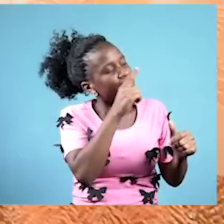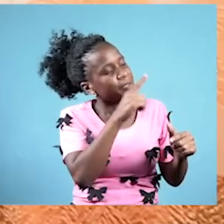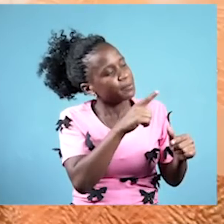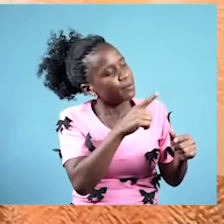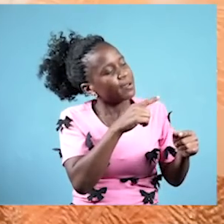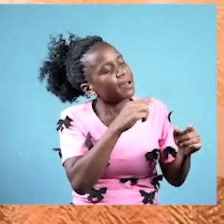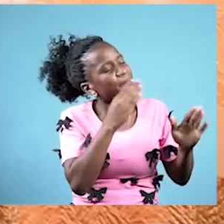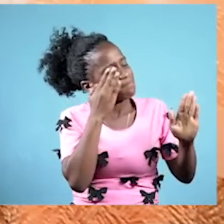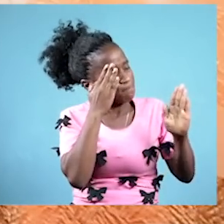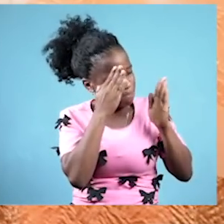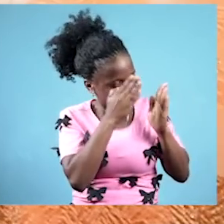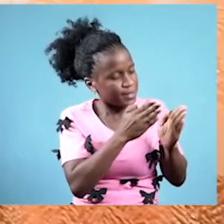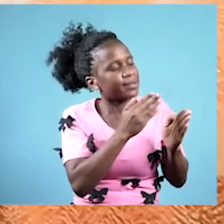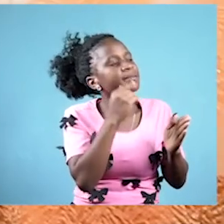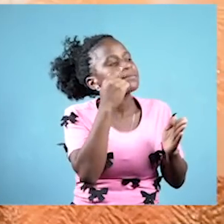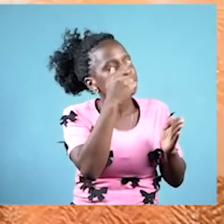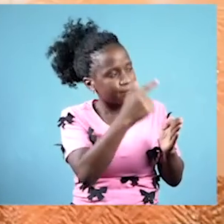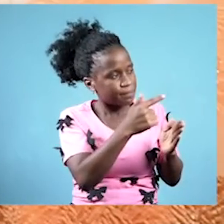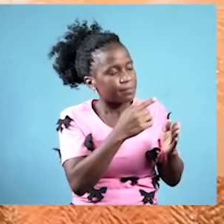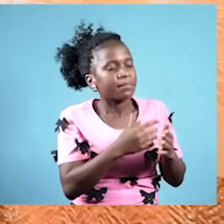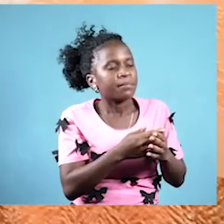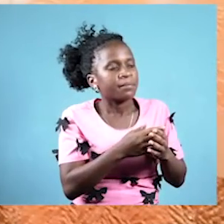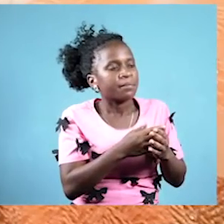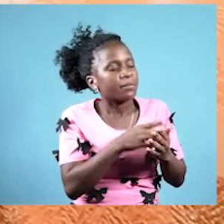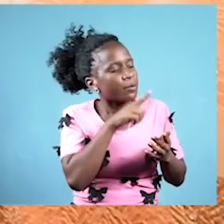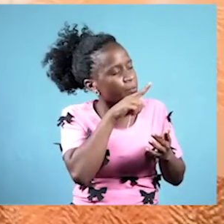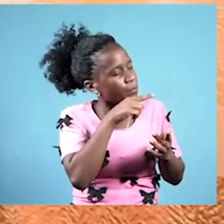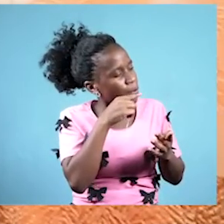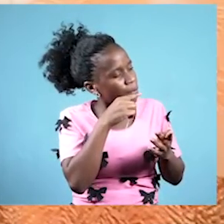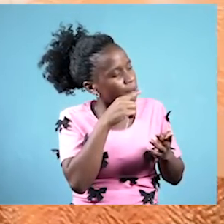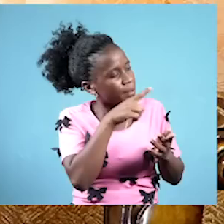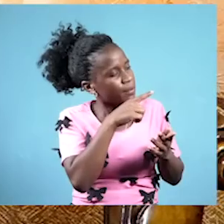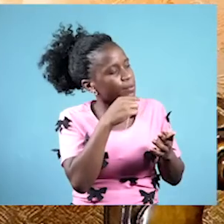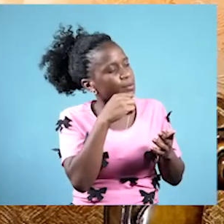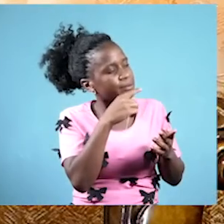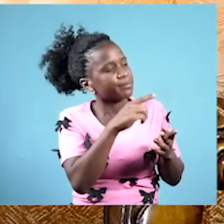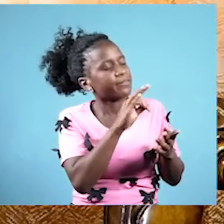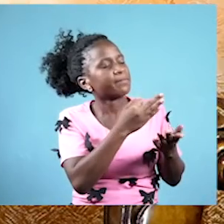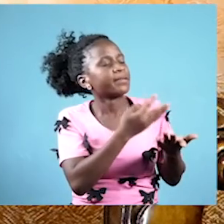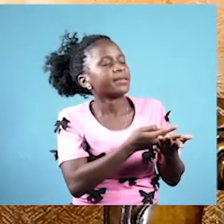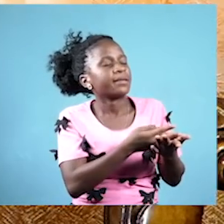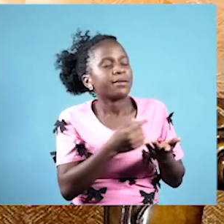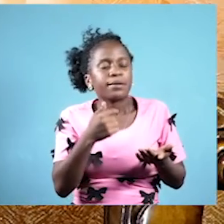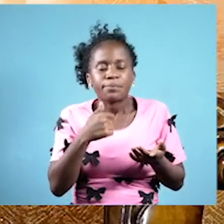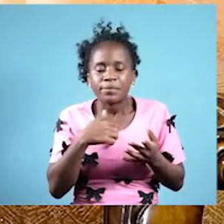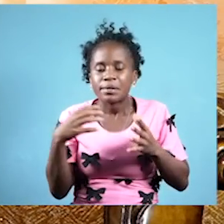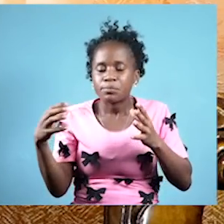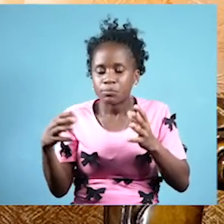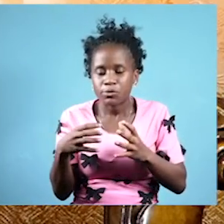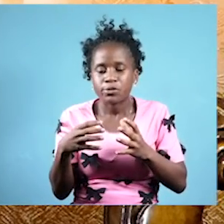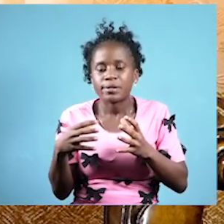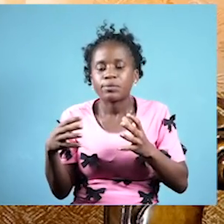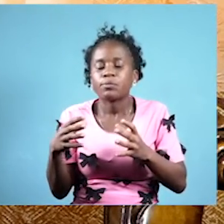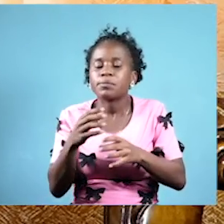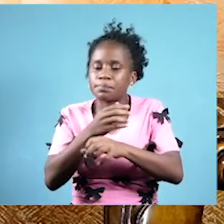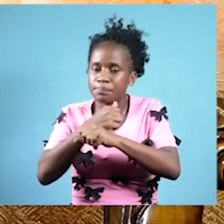pahala anapaswa kukaza msuli kidogo ama kupatazamia. Wewe unadhani ni wapi? Mimi ni mwanachama na kada wa